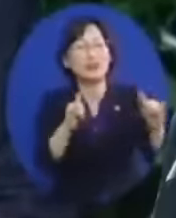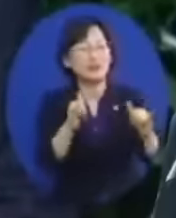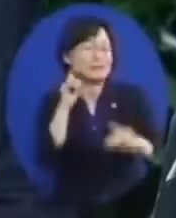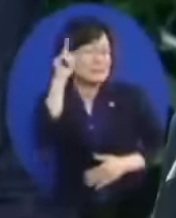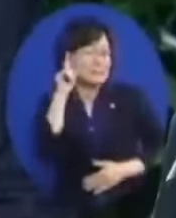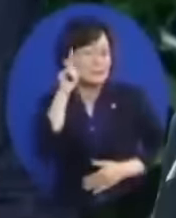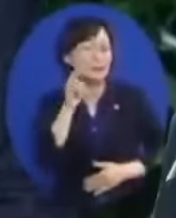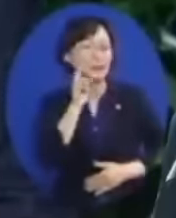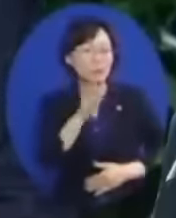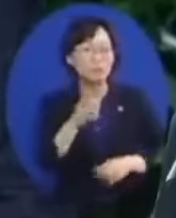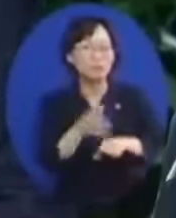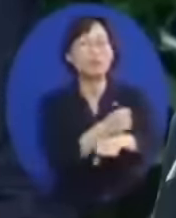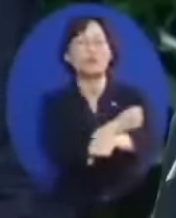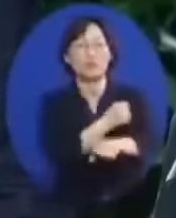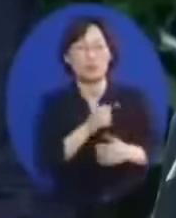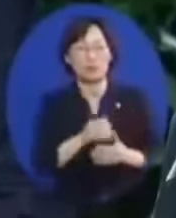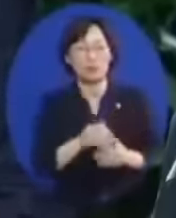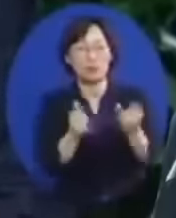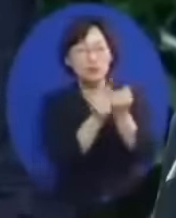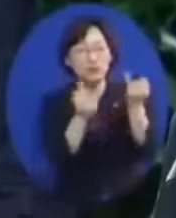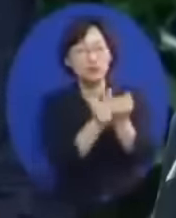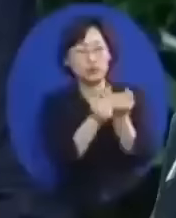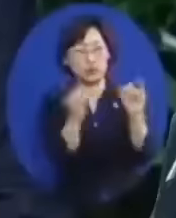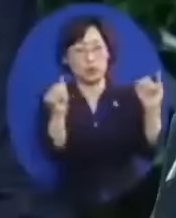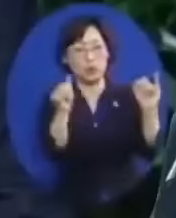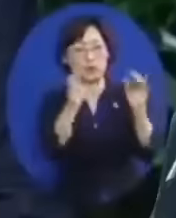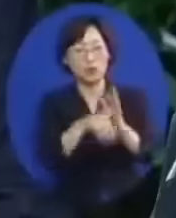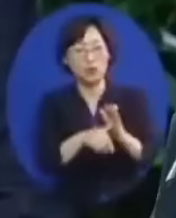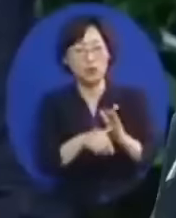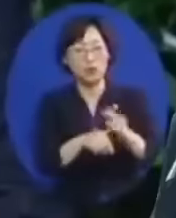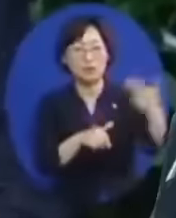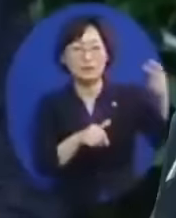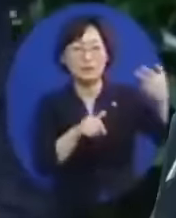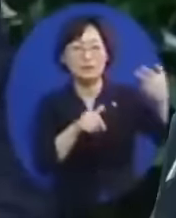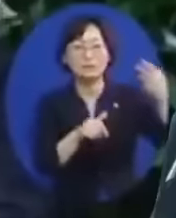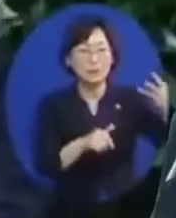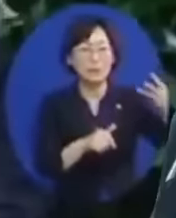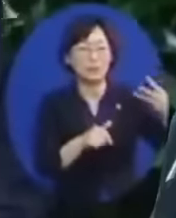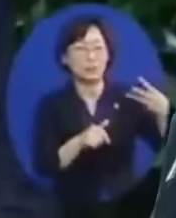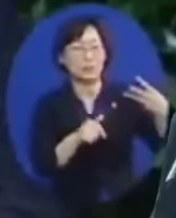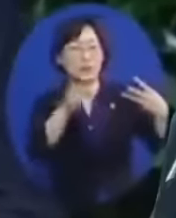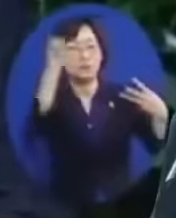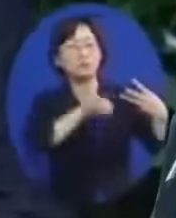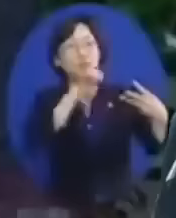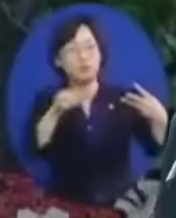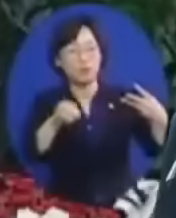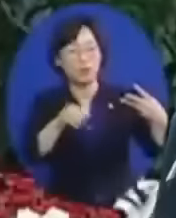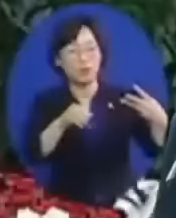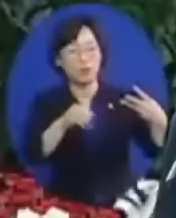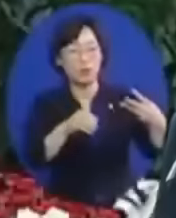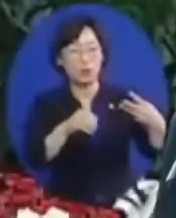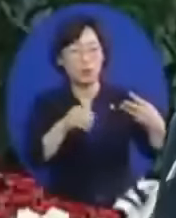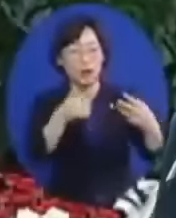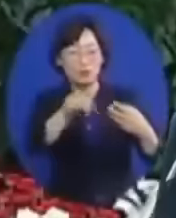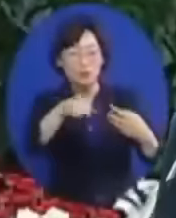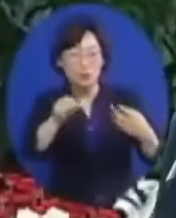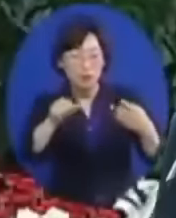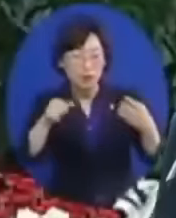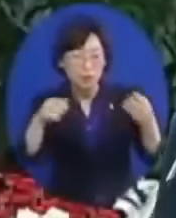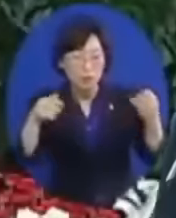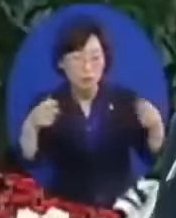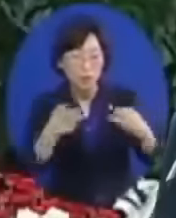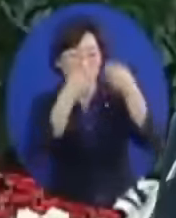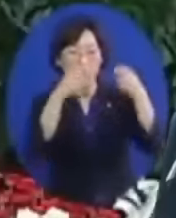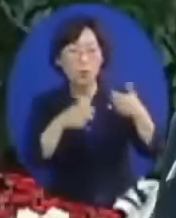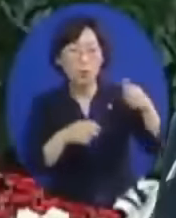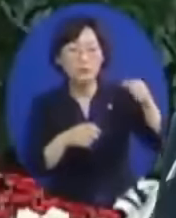스트레스는 엄청난 것입니다. 부부가 이혼했을 때는 스트레스 73, 자신이 사고를 당했을 때는 스트레스 53,